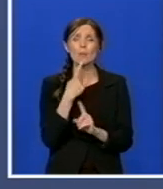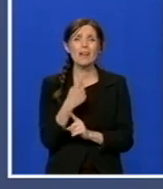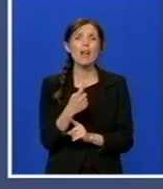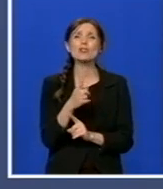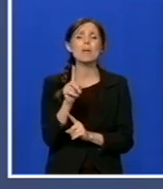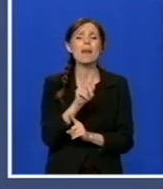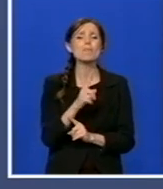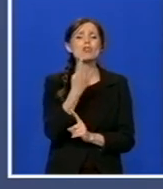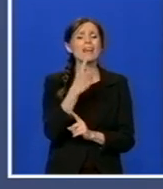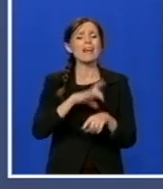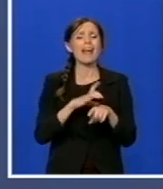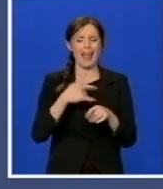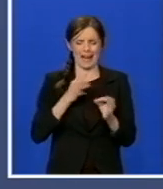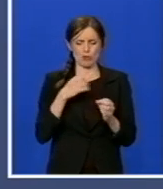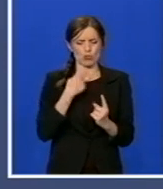multidisciplinarni pristup.